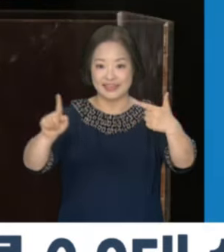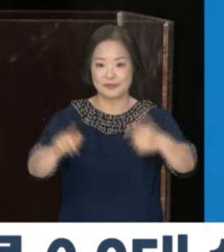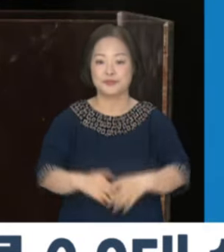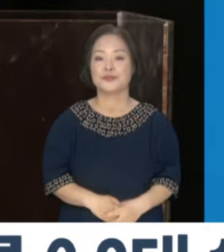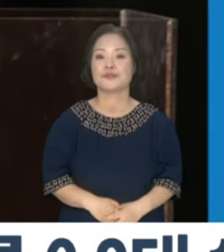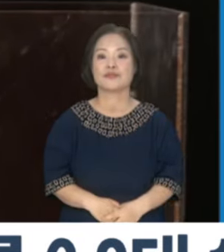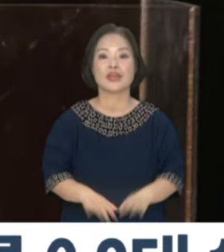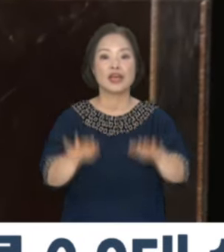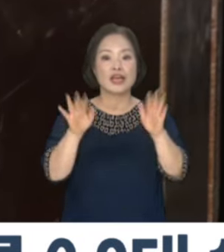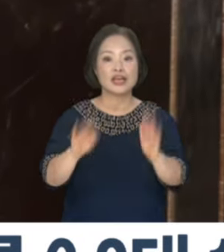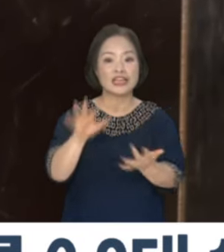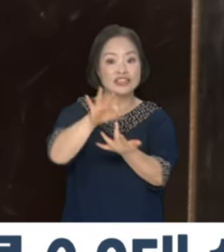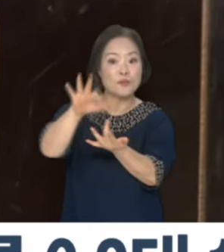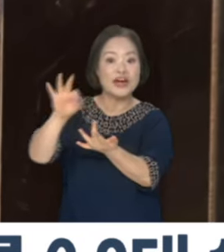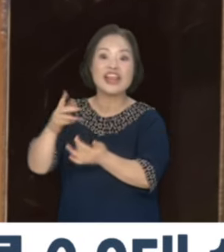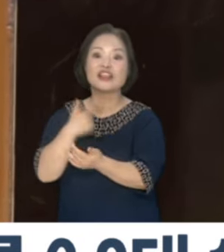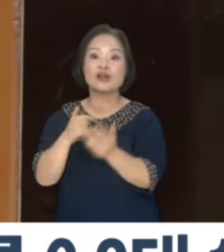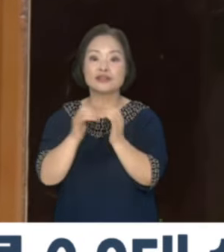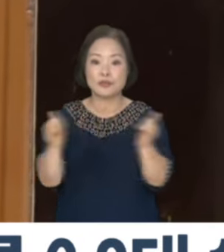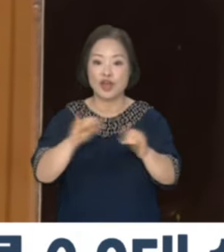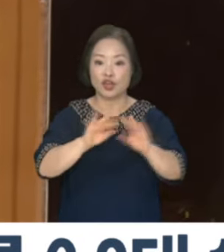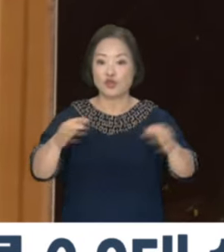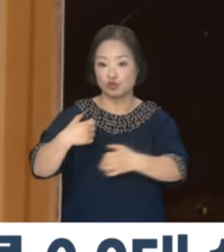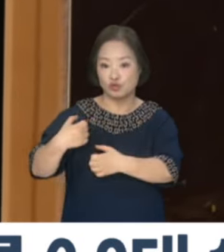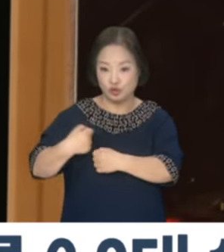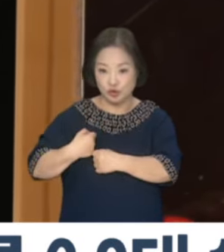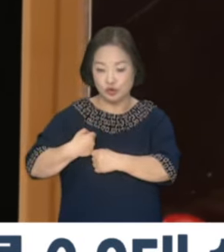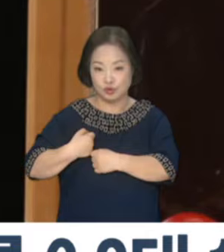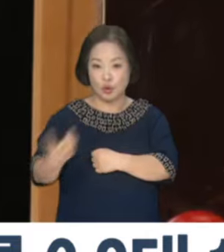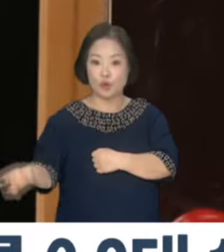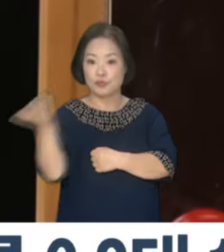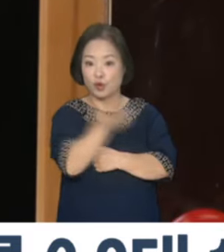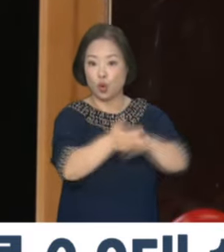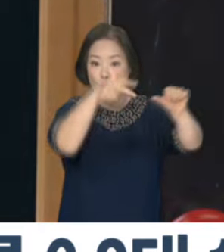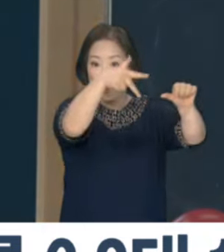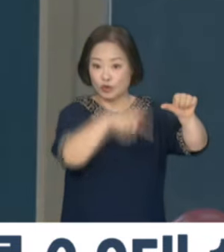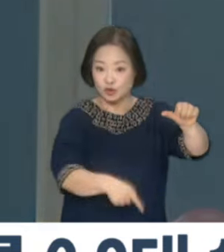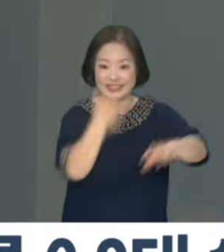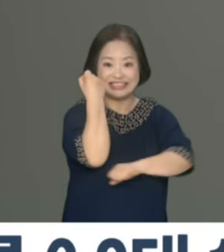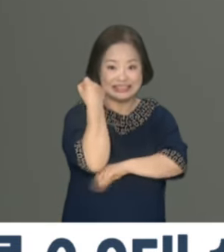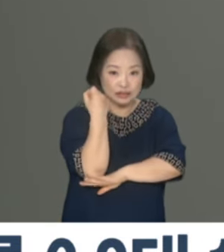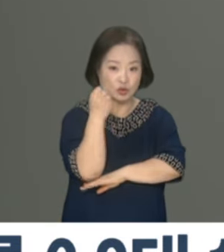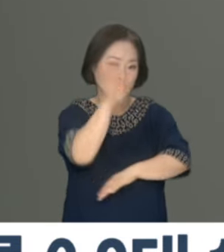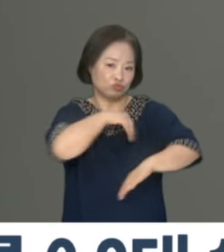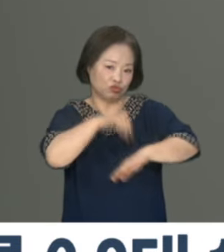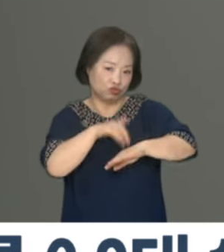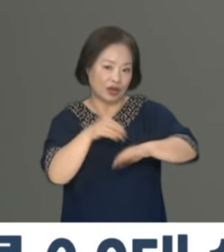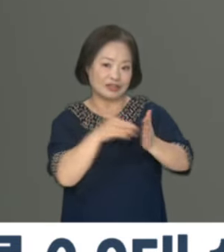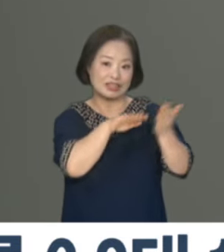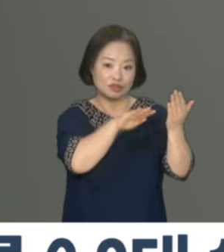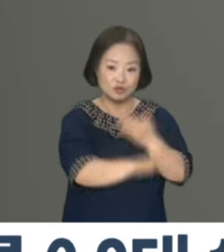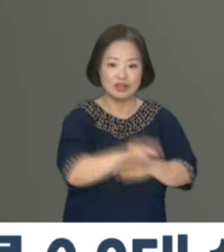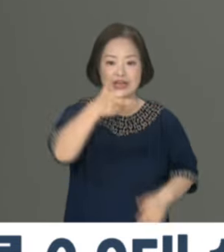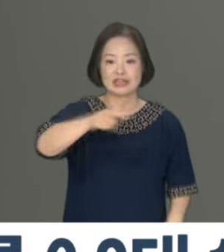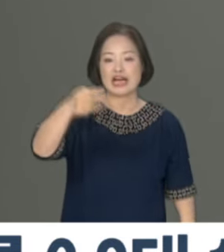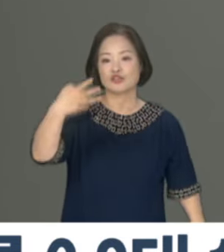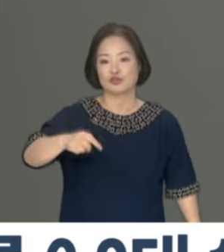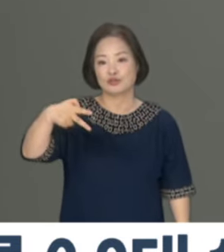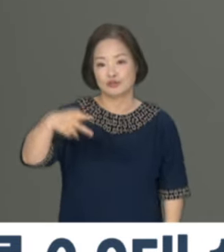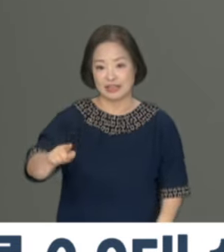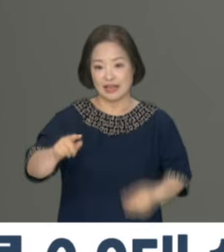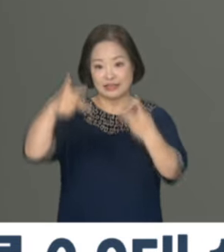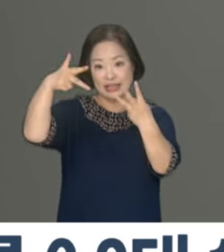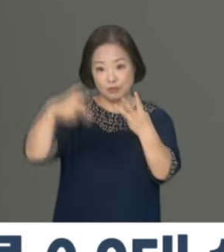보였습니다 선발된 인원은 육군 훈련소로 입영해 5주간 비투 군사 훈련을 받고 카투사 교육대에서